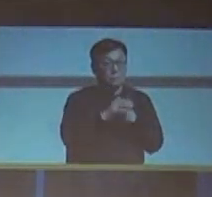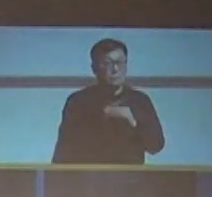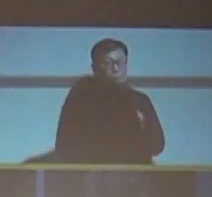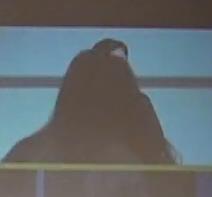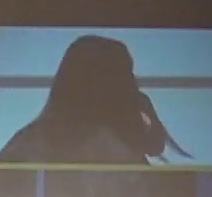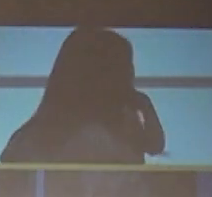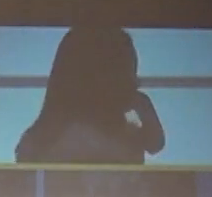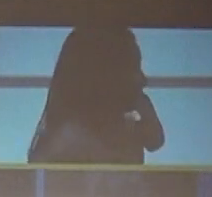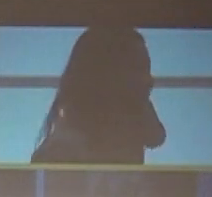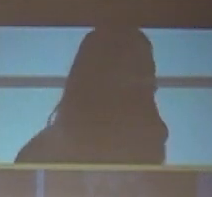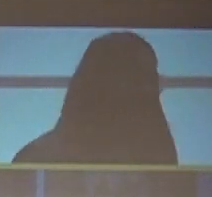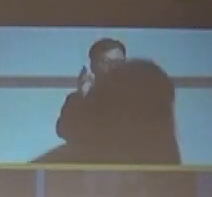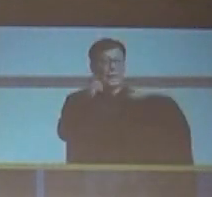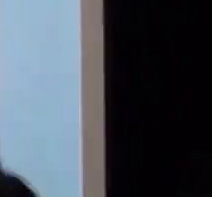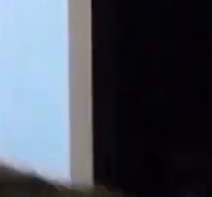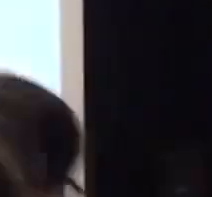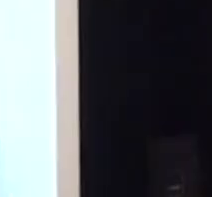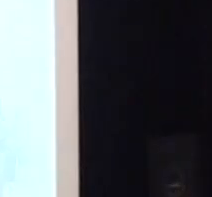네.